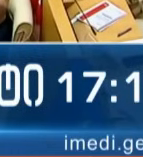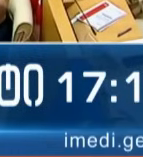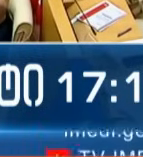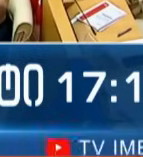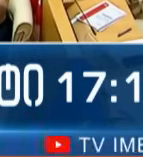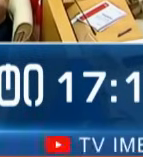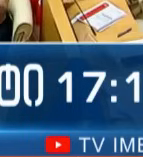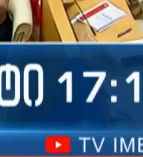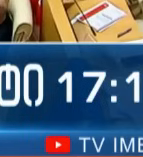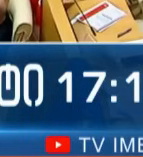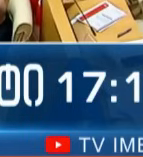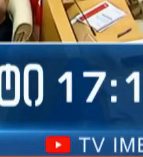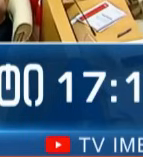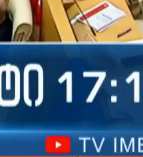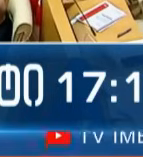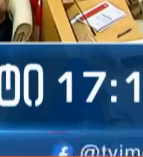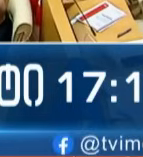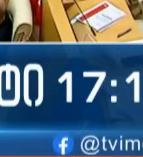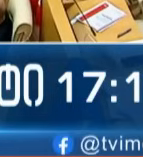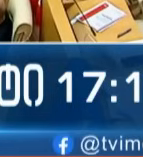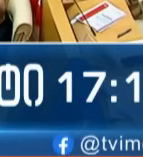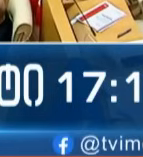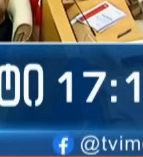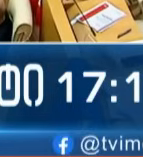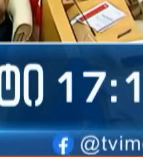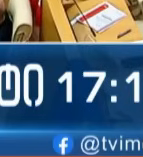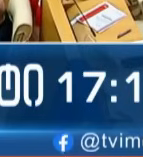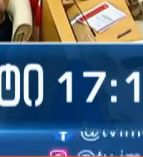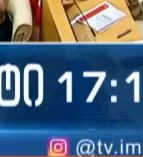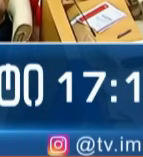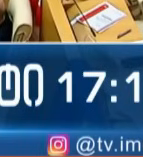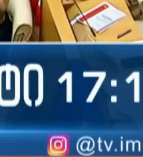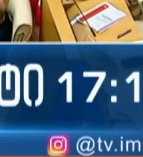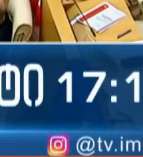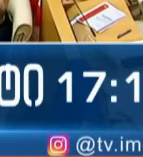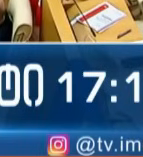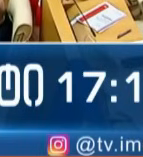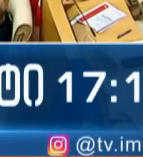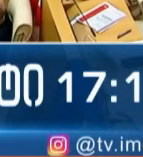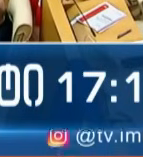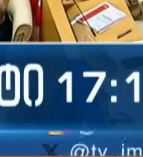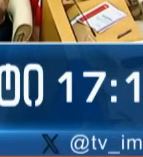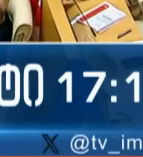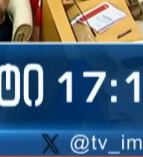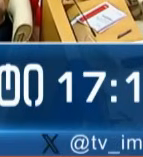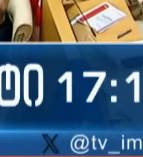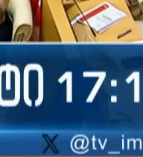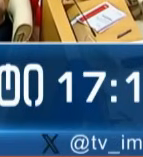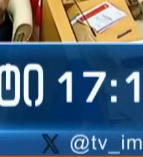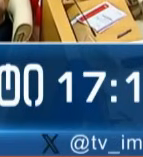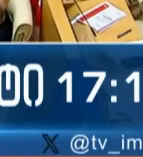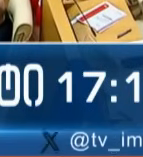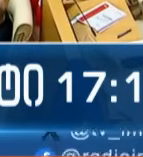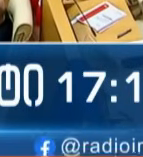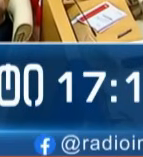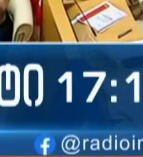ამ ორგანიზაციაში. აი ეს არის ღალატის სახე და ძალიან კარგად ხედავთ აქედან. ამიტომ დააფიქსირეთ კამერებმა. 2021 წელი